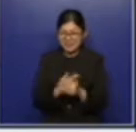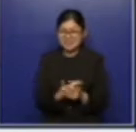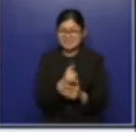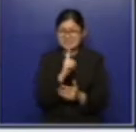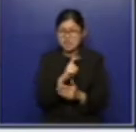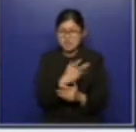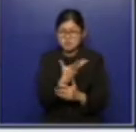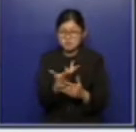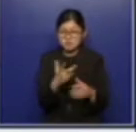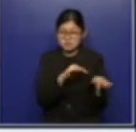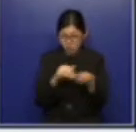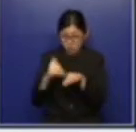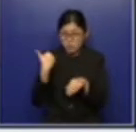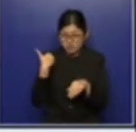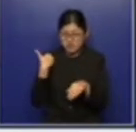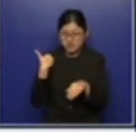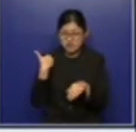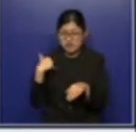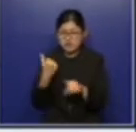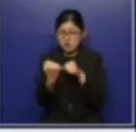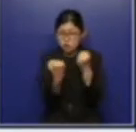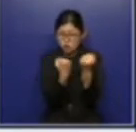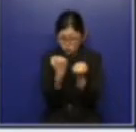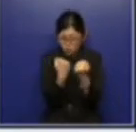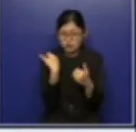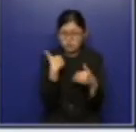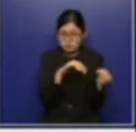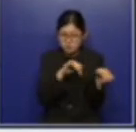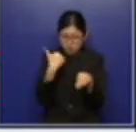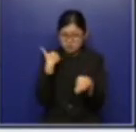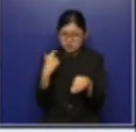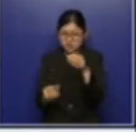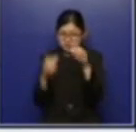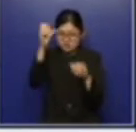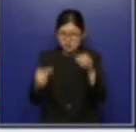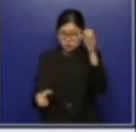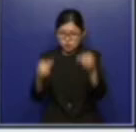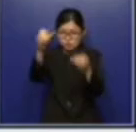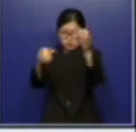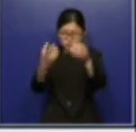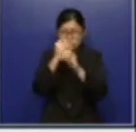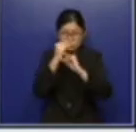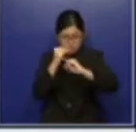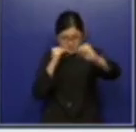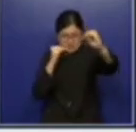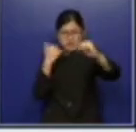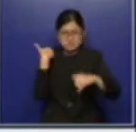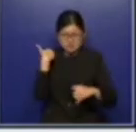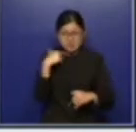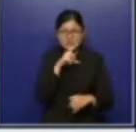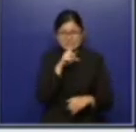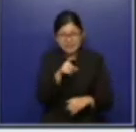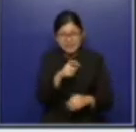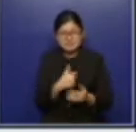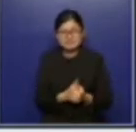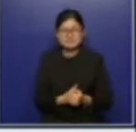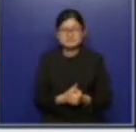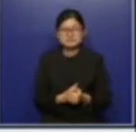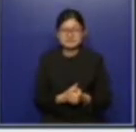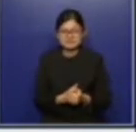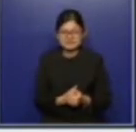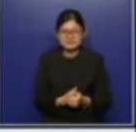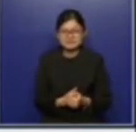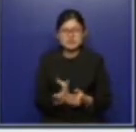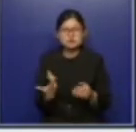อครับท่านมีรถที่จะไปตั้งเสาเหรอครับท่านมีสายเหรอครับก็เกิดยี่ปัวซาปัวไงท่านประธานครับ